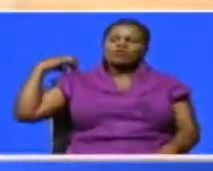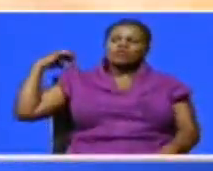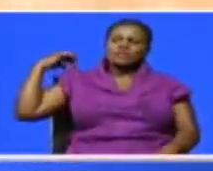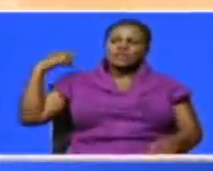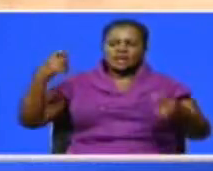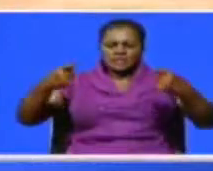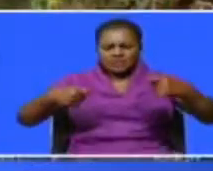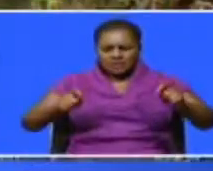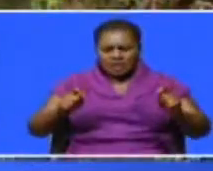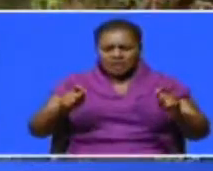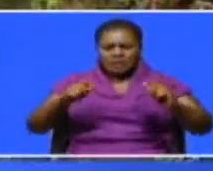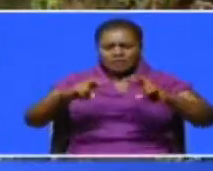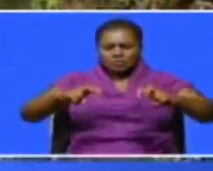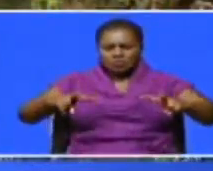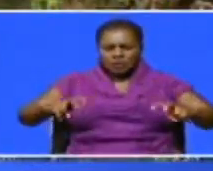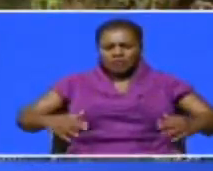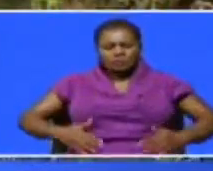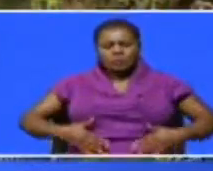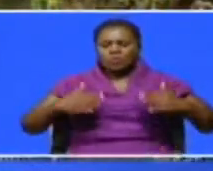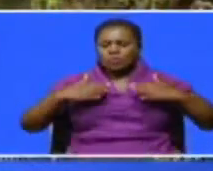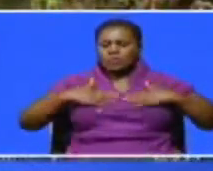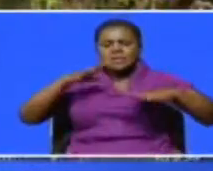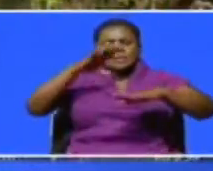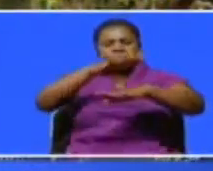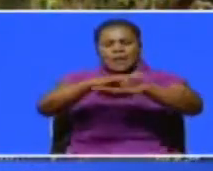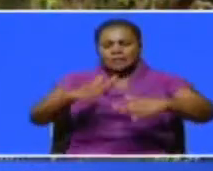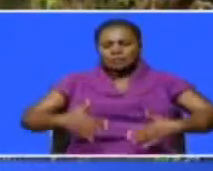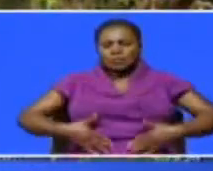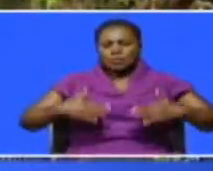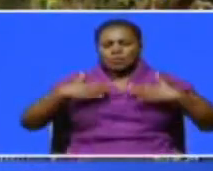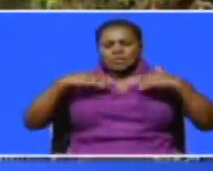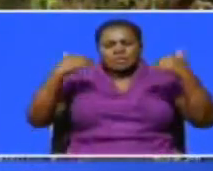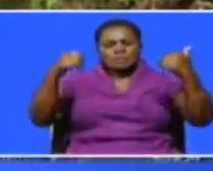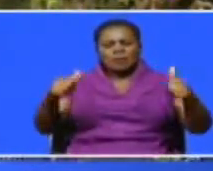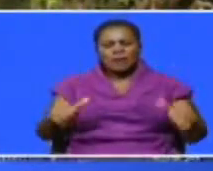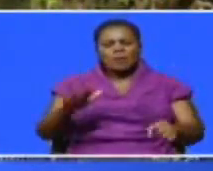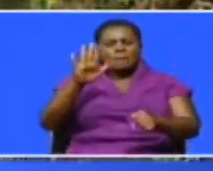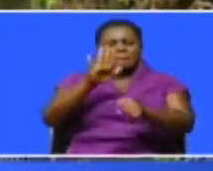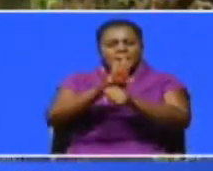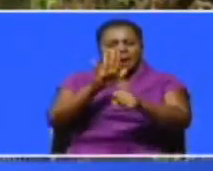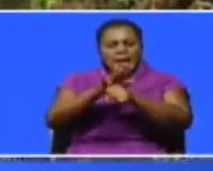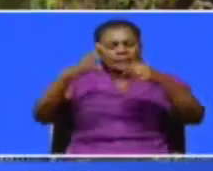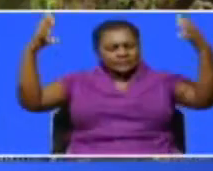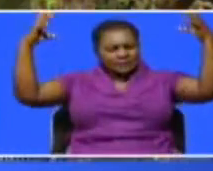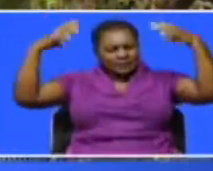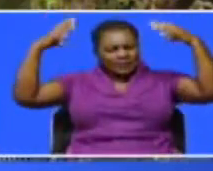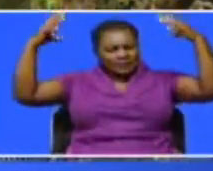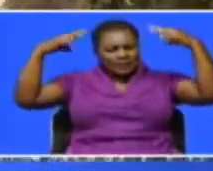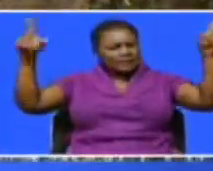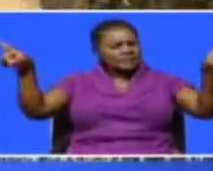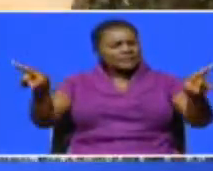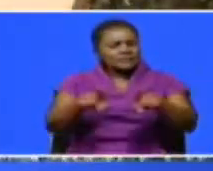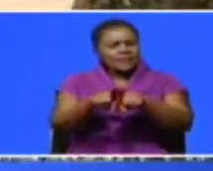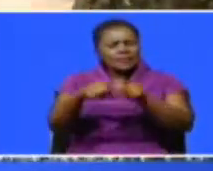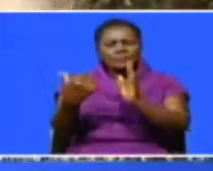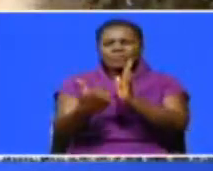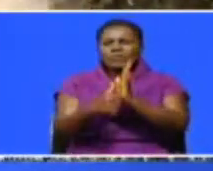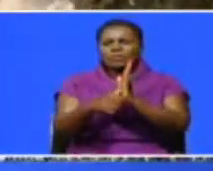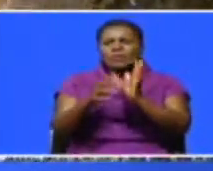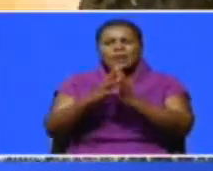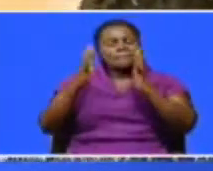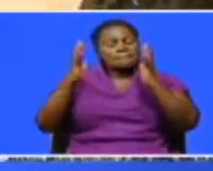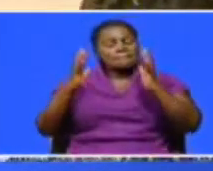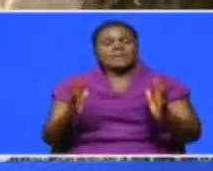wakijizatiti kutafuta mwili huo hazijaambulia lolote, huku mvua nyingi ambazo zimekuwa zikinya zikiwa kikwazo kikubwa